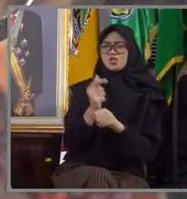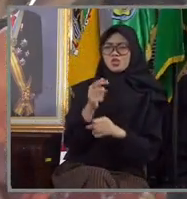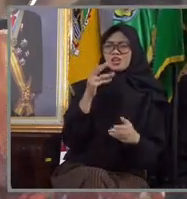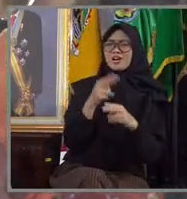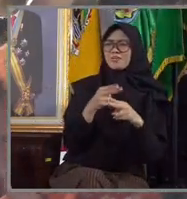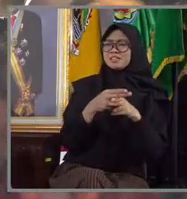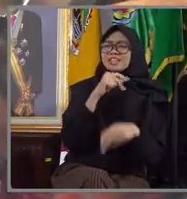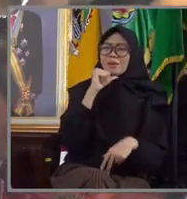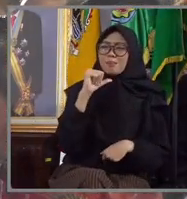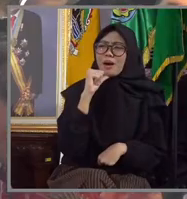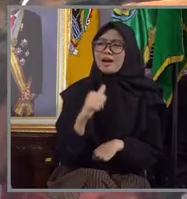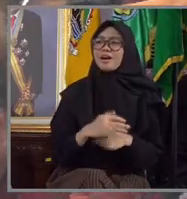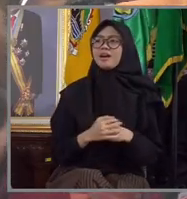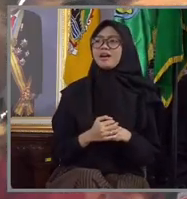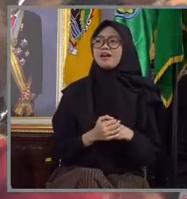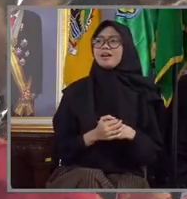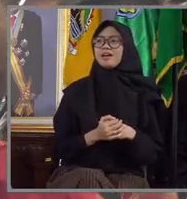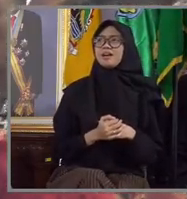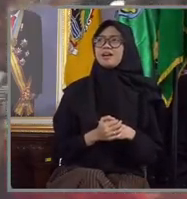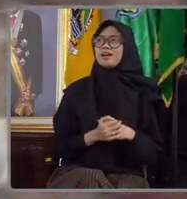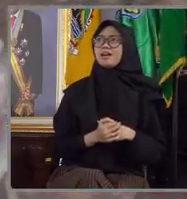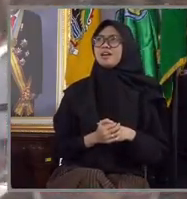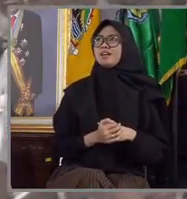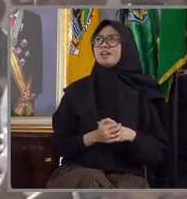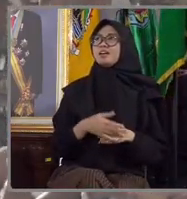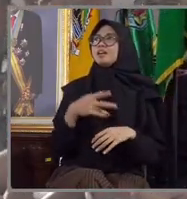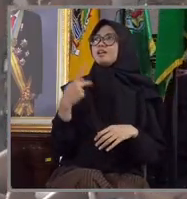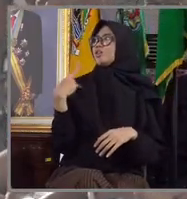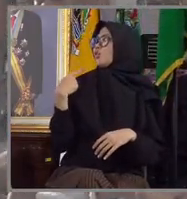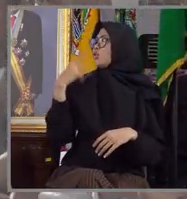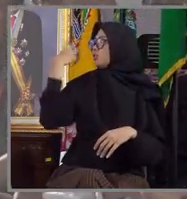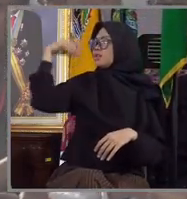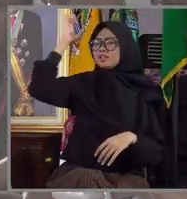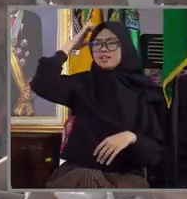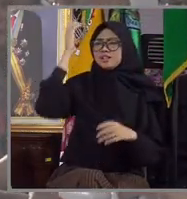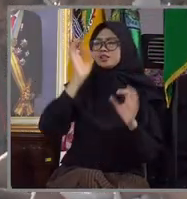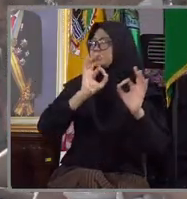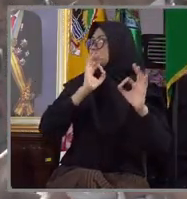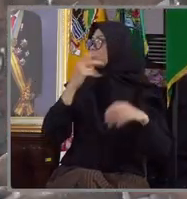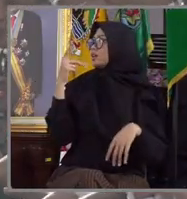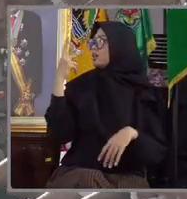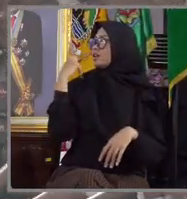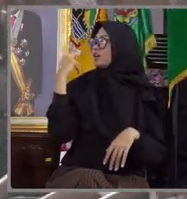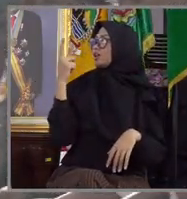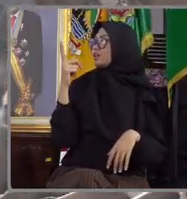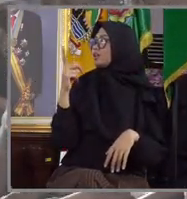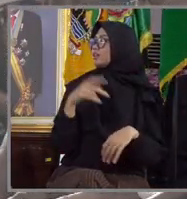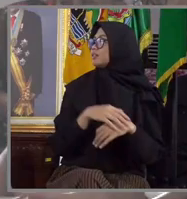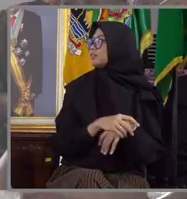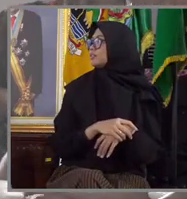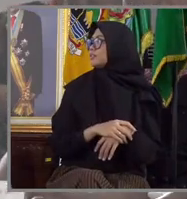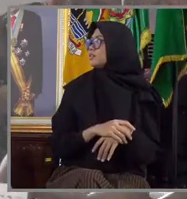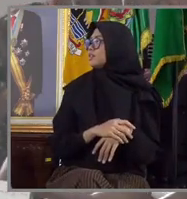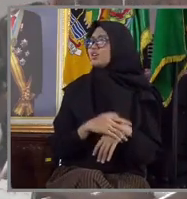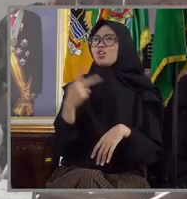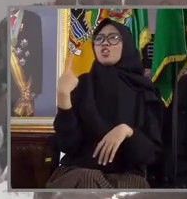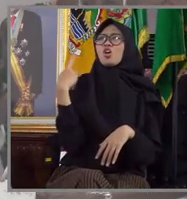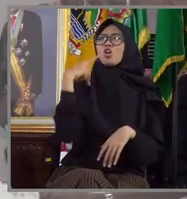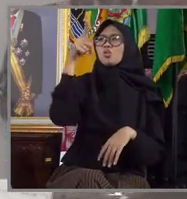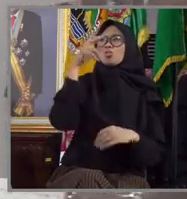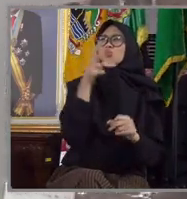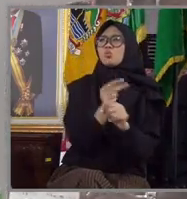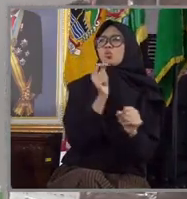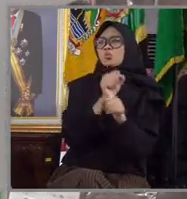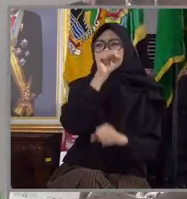sopo Nek Kepala Dinas Pendidikan Tuhan bapak itu gurunya dikandani